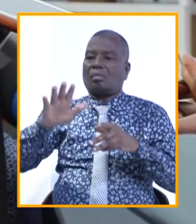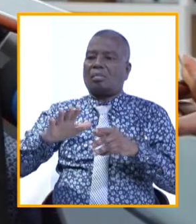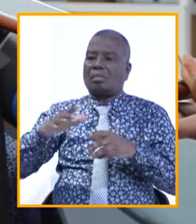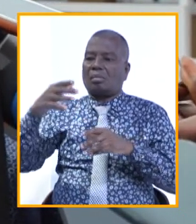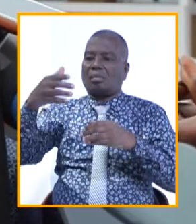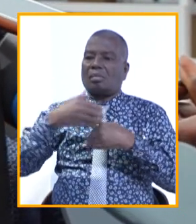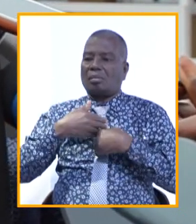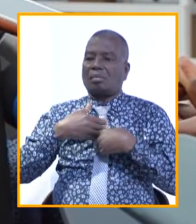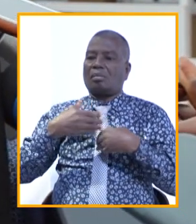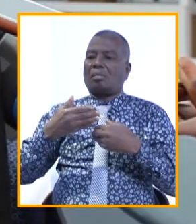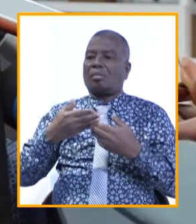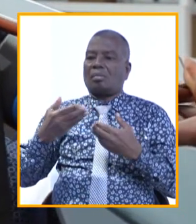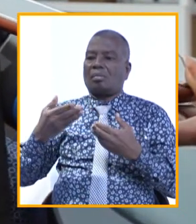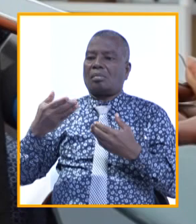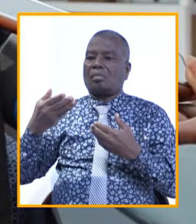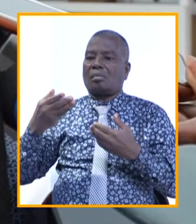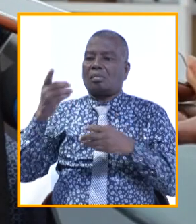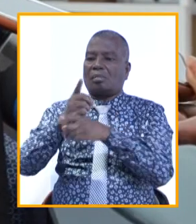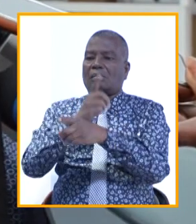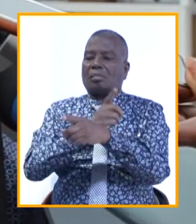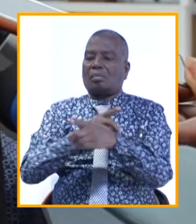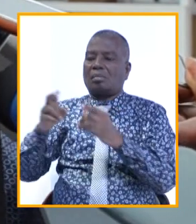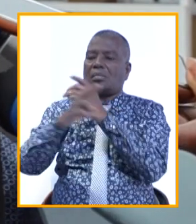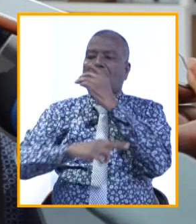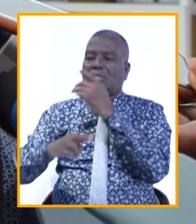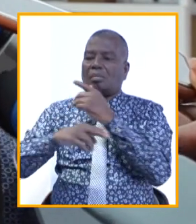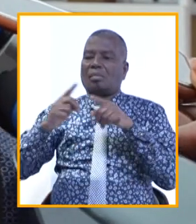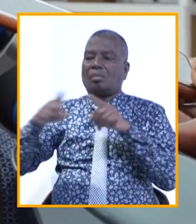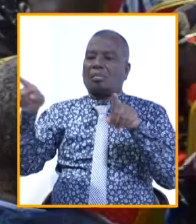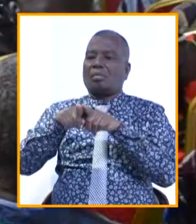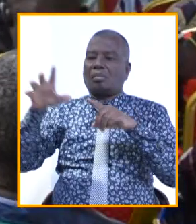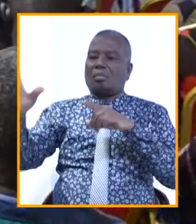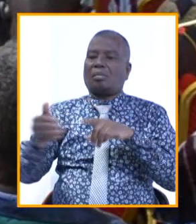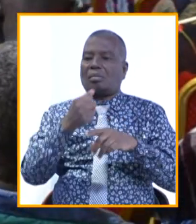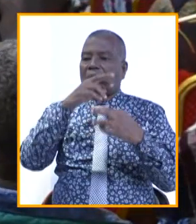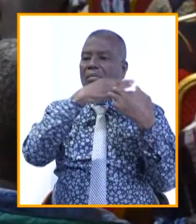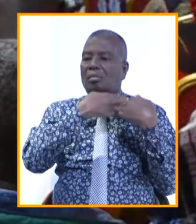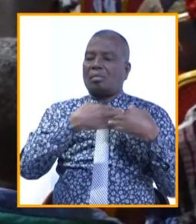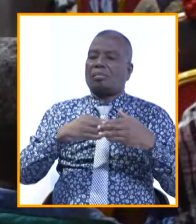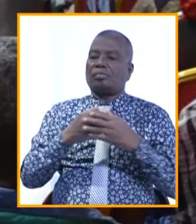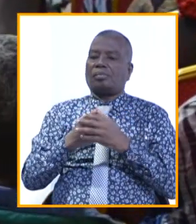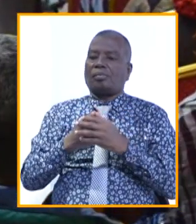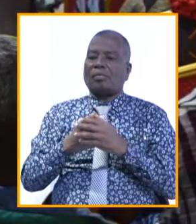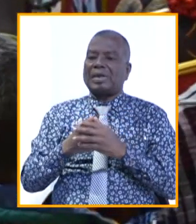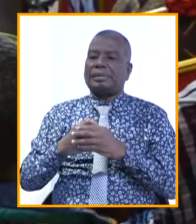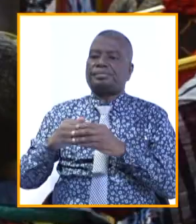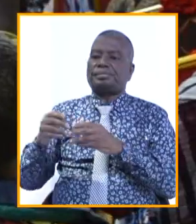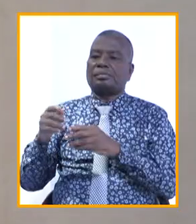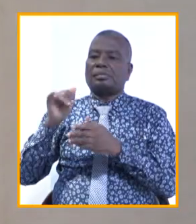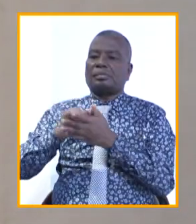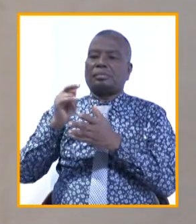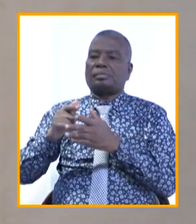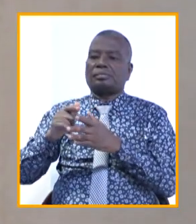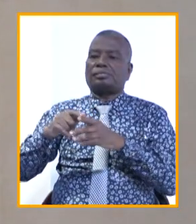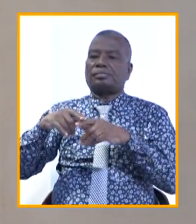outils-là pour le développement de notre région, mais surtout pour leur autonomisation, mais surtout pour leur prise en charge. La FEGAB, selon sa présidente, a fait ses